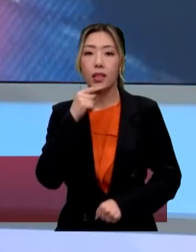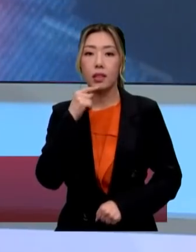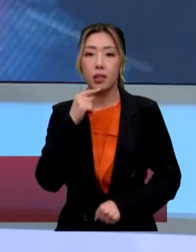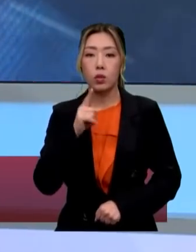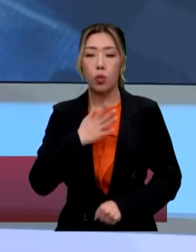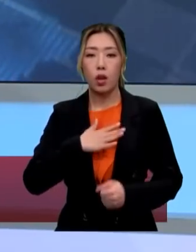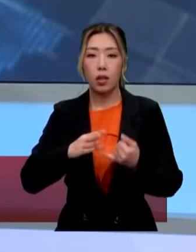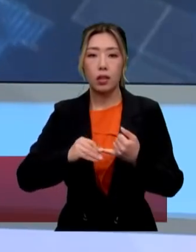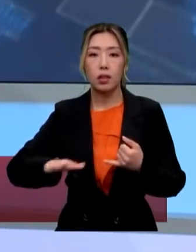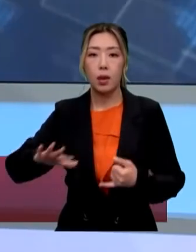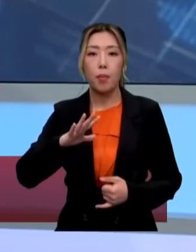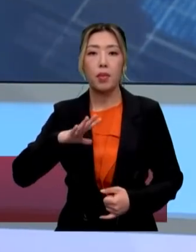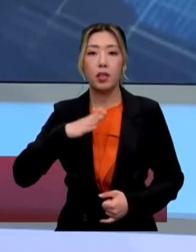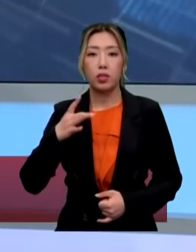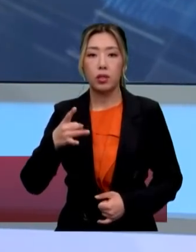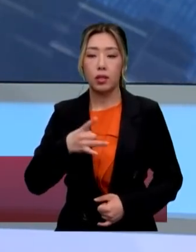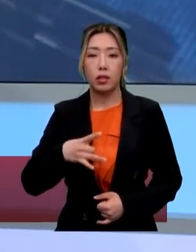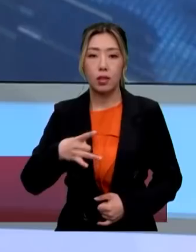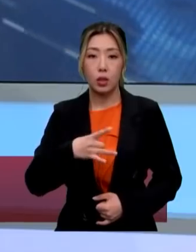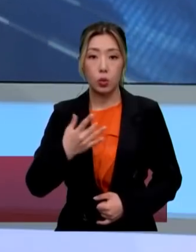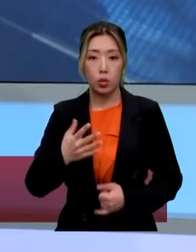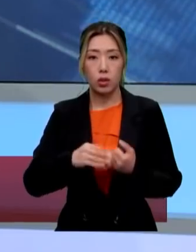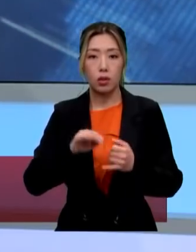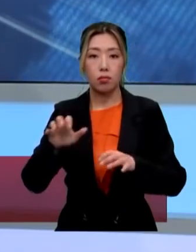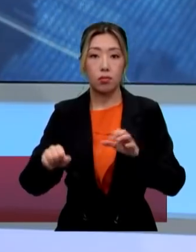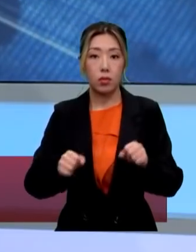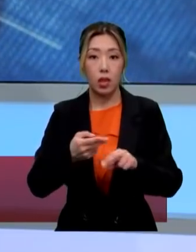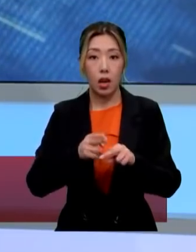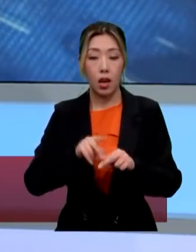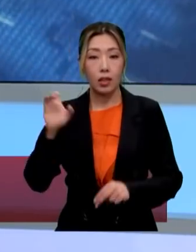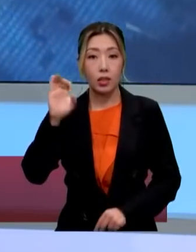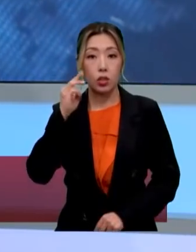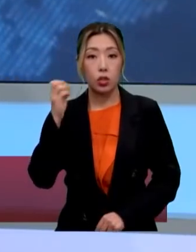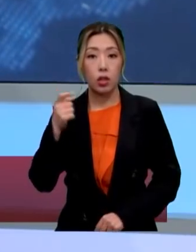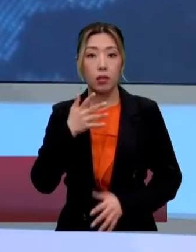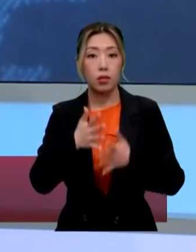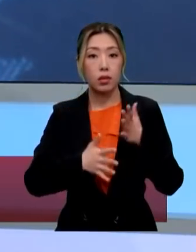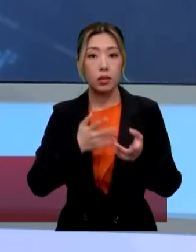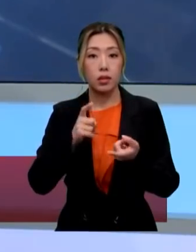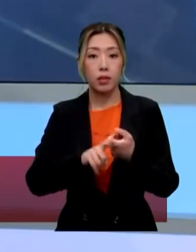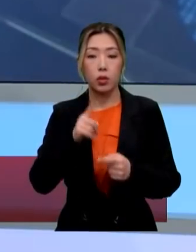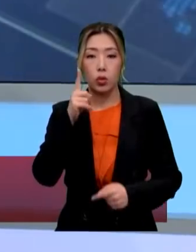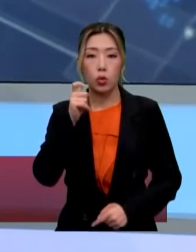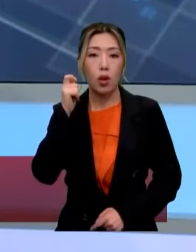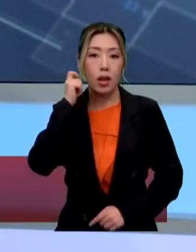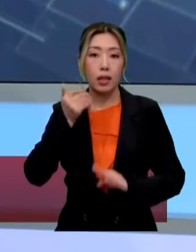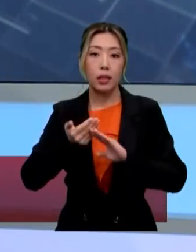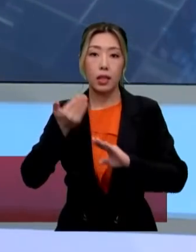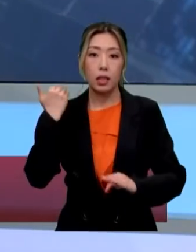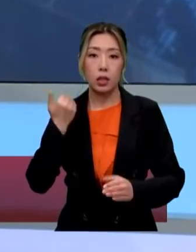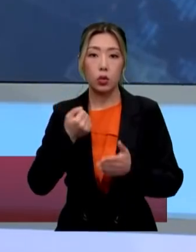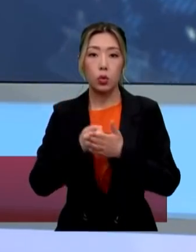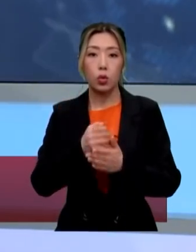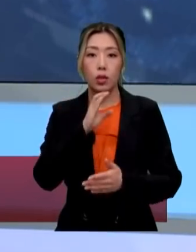все территории бывшей Российской империи. Так вот, постпред США напомнила, что империя существовала более 100 лет назад, еще до